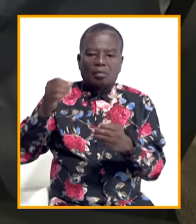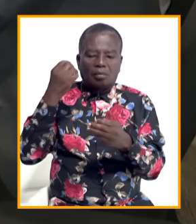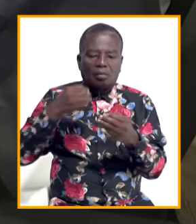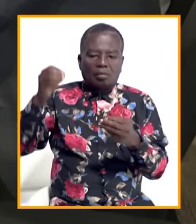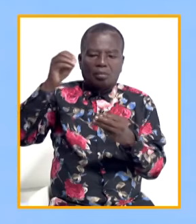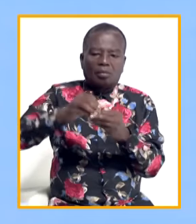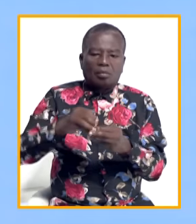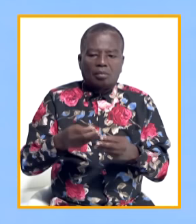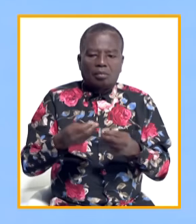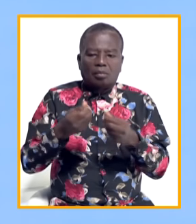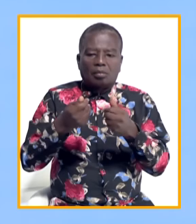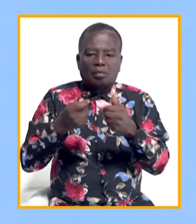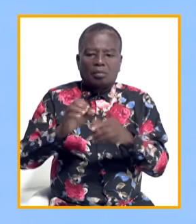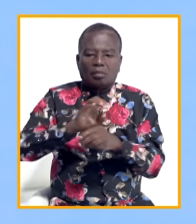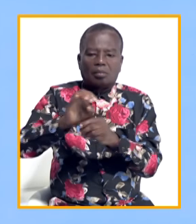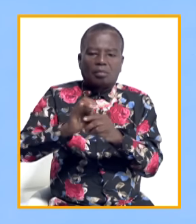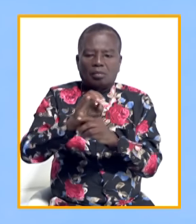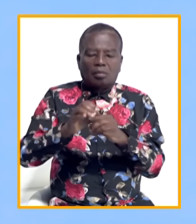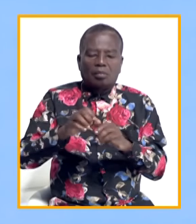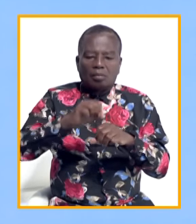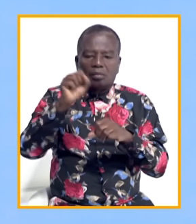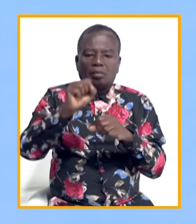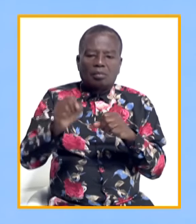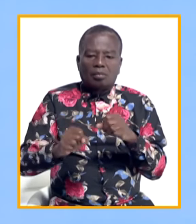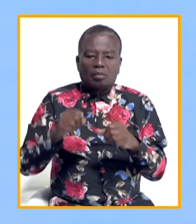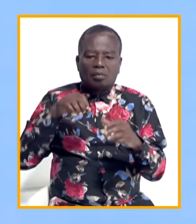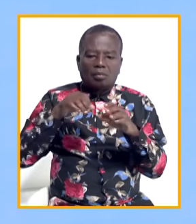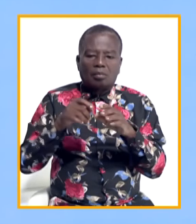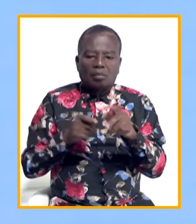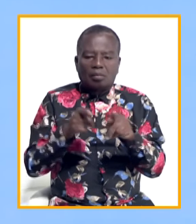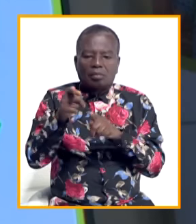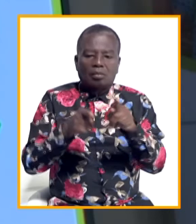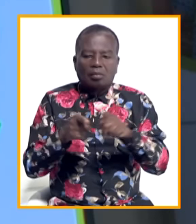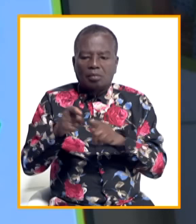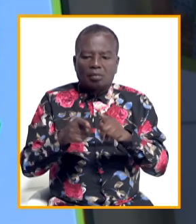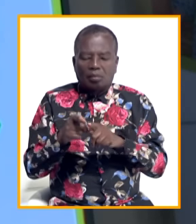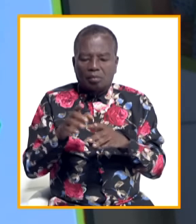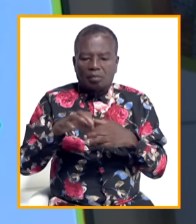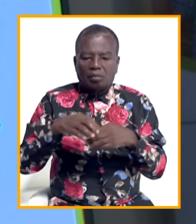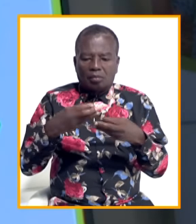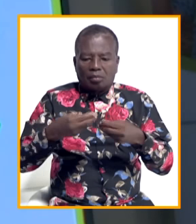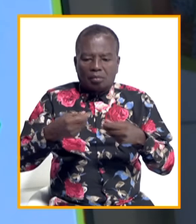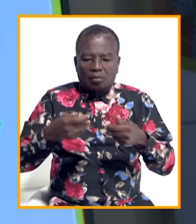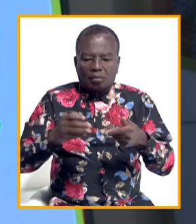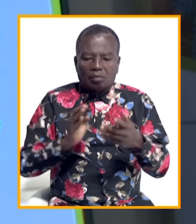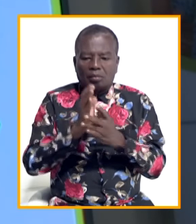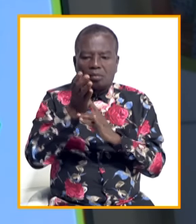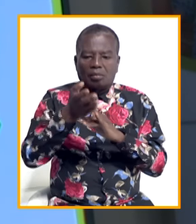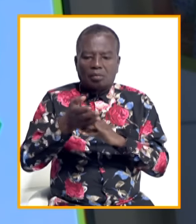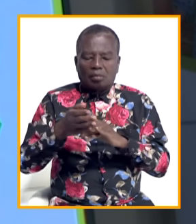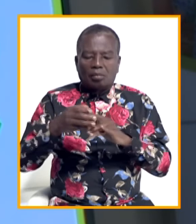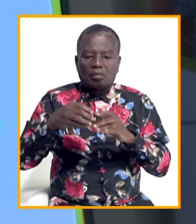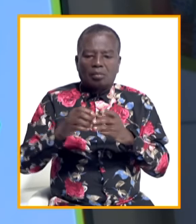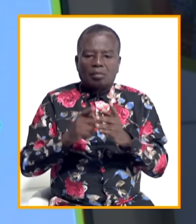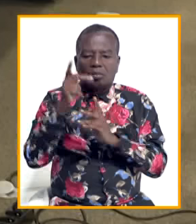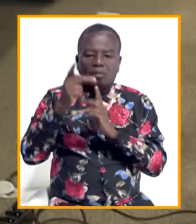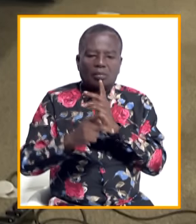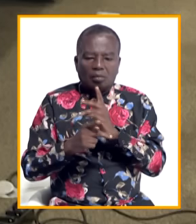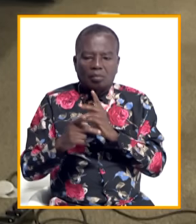du cacao par des solutions intégrées de gestion de la fertilité des sols à travers le programme Coco Soils,